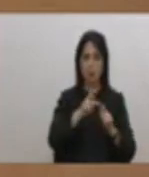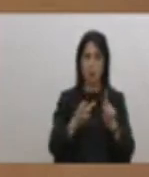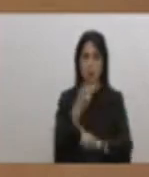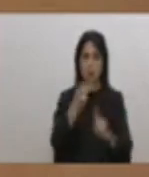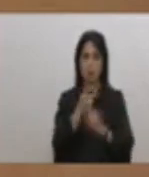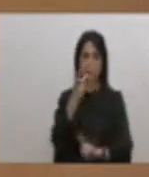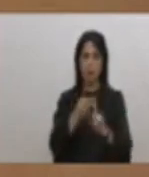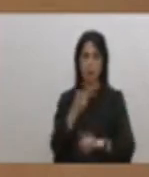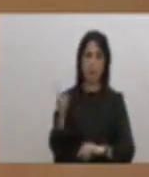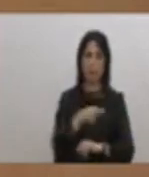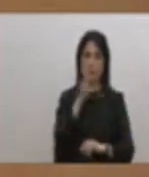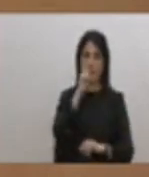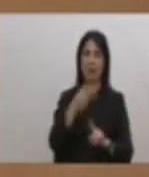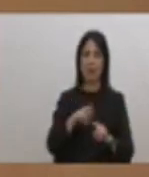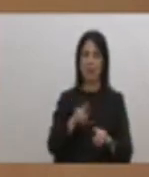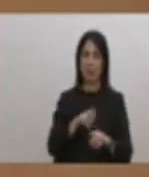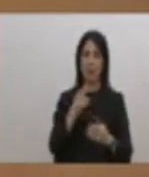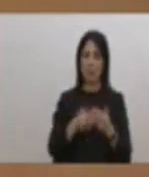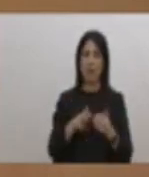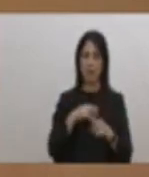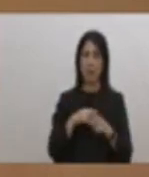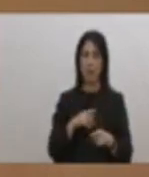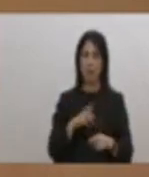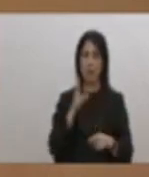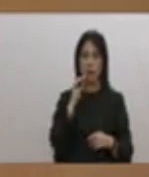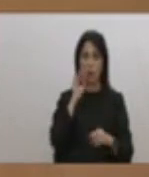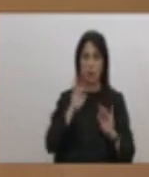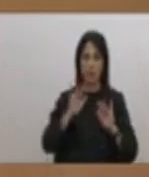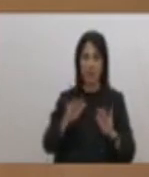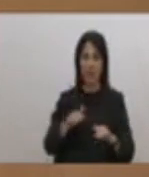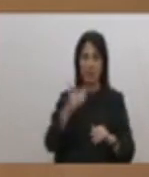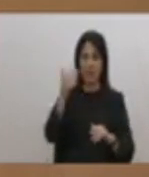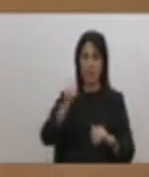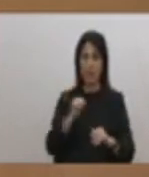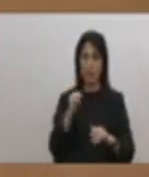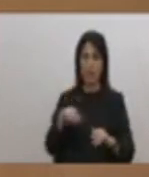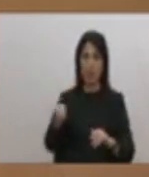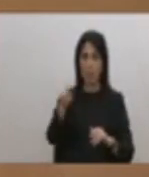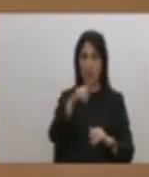ბიზნესმენები სახელმწიფოს, ეგ იყო მარცხი. და როდესაც რეიდი ჩაატარეს თქვენმა მეგობრებმა მან